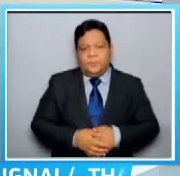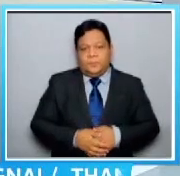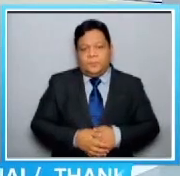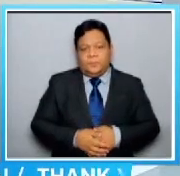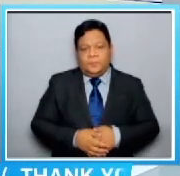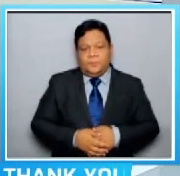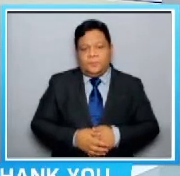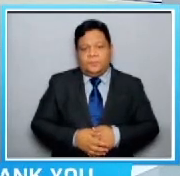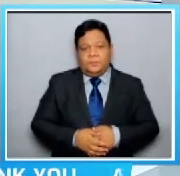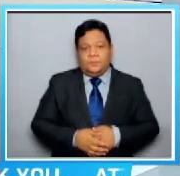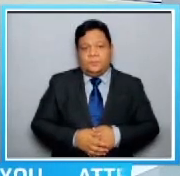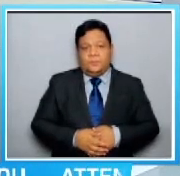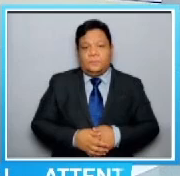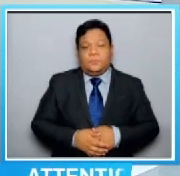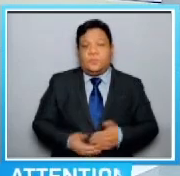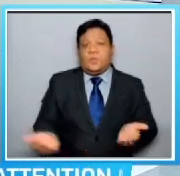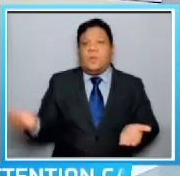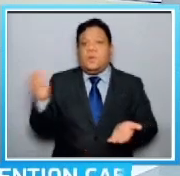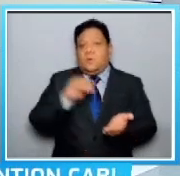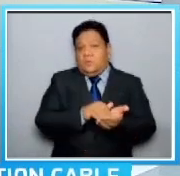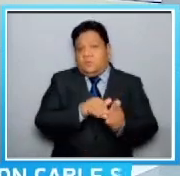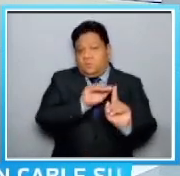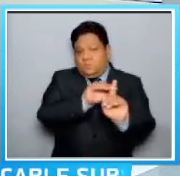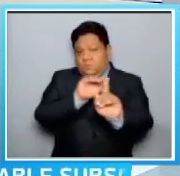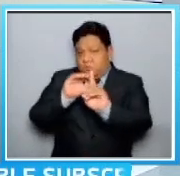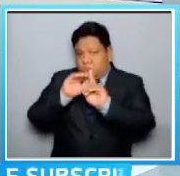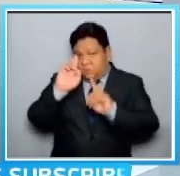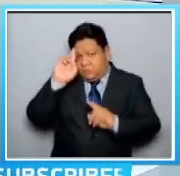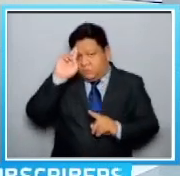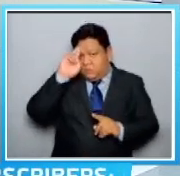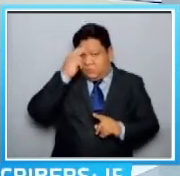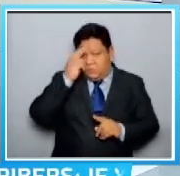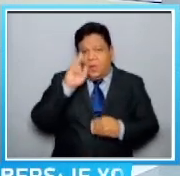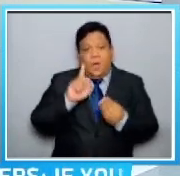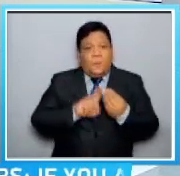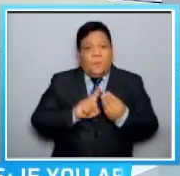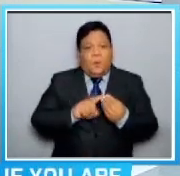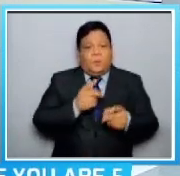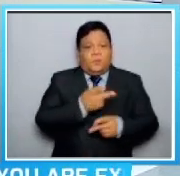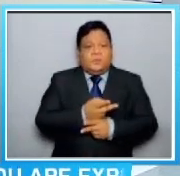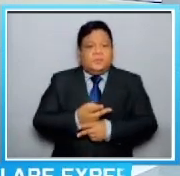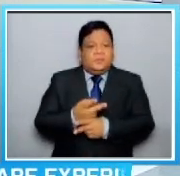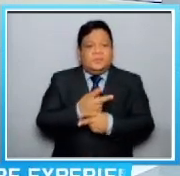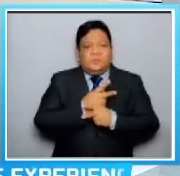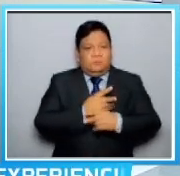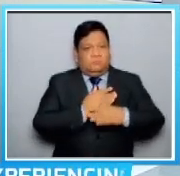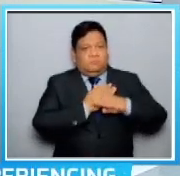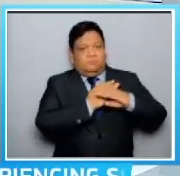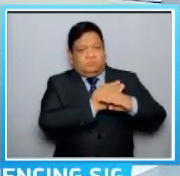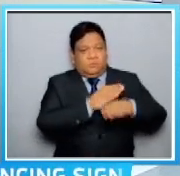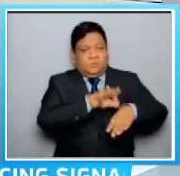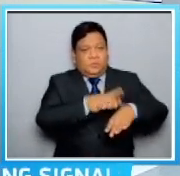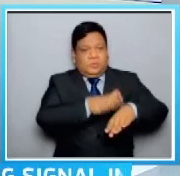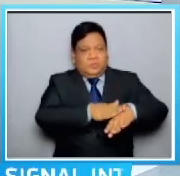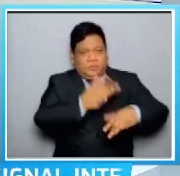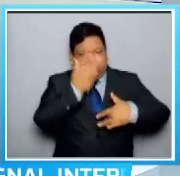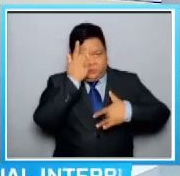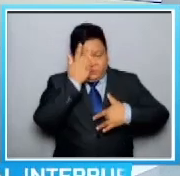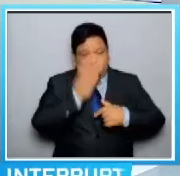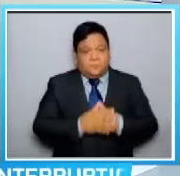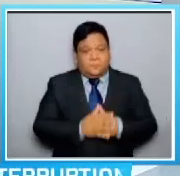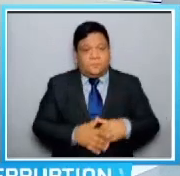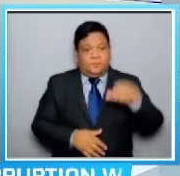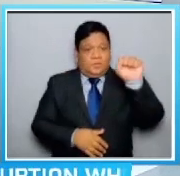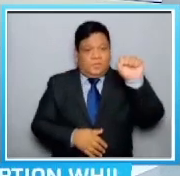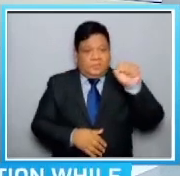Narito po muli ang ilang paalala ng Department of Health bilang pag-iingat kontra dengue. Tandaan po ang 4 na S,